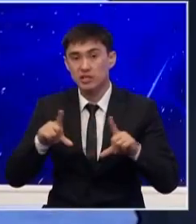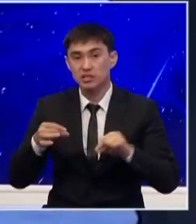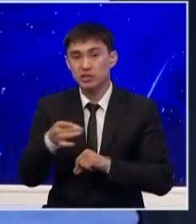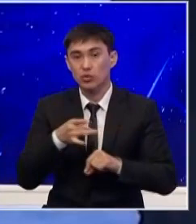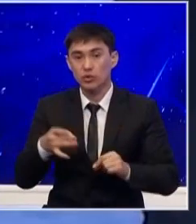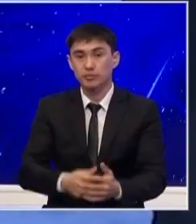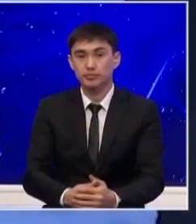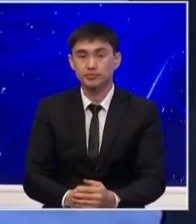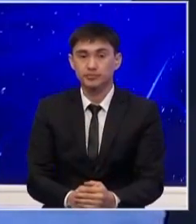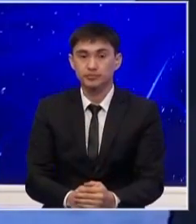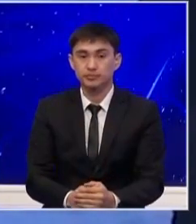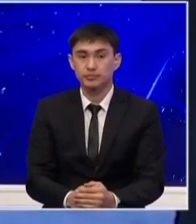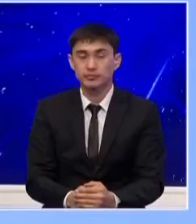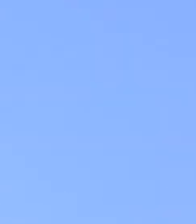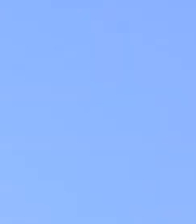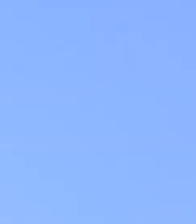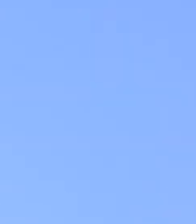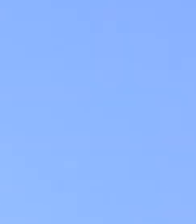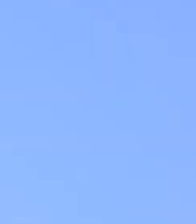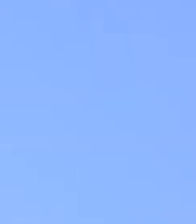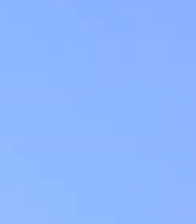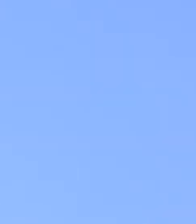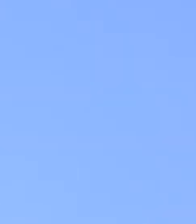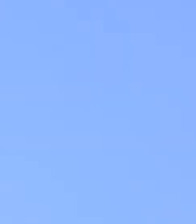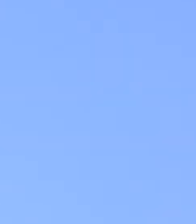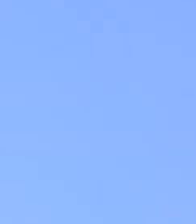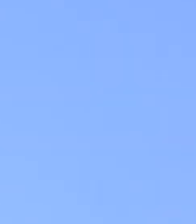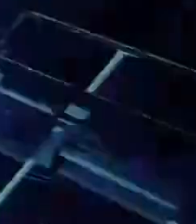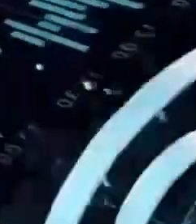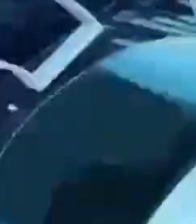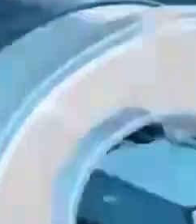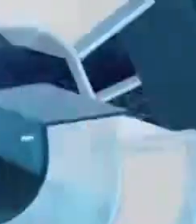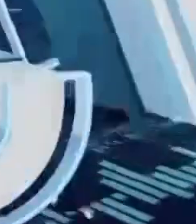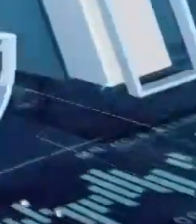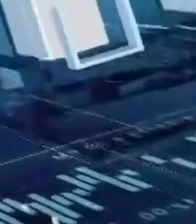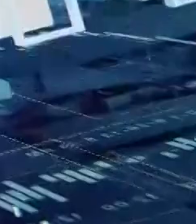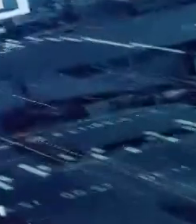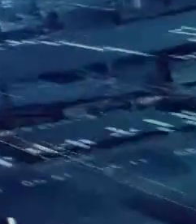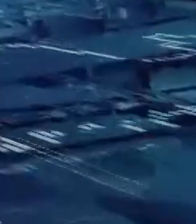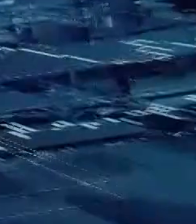региона. Аделя Жаркенова, Айдос Калиев, телеканал ЖЕТСУ.